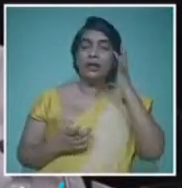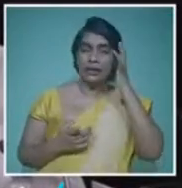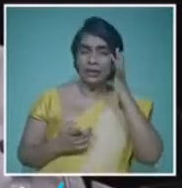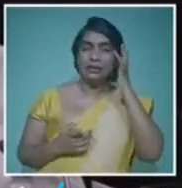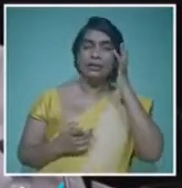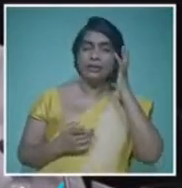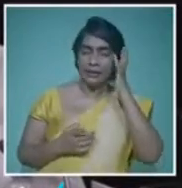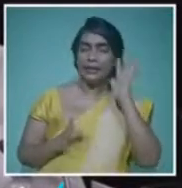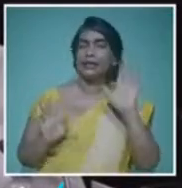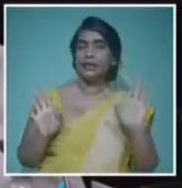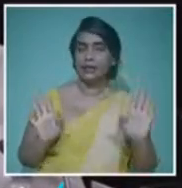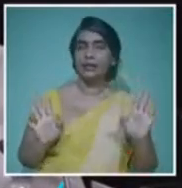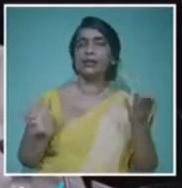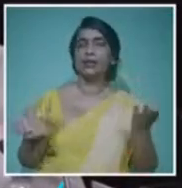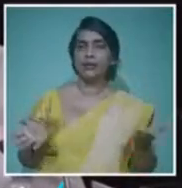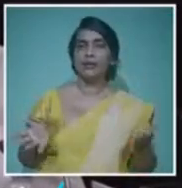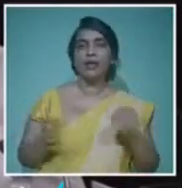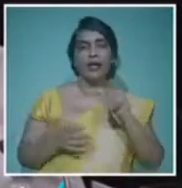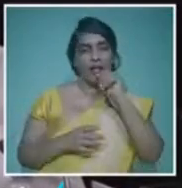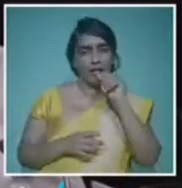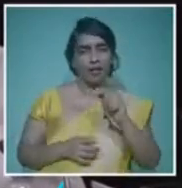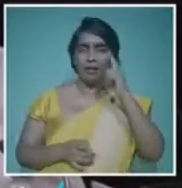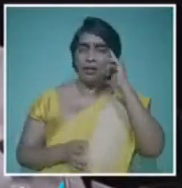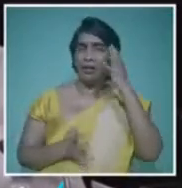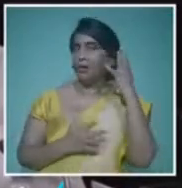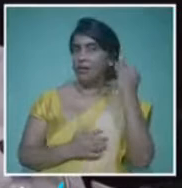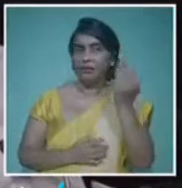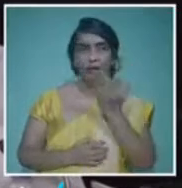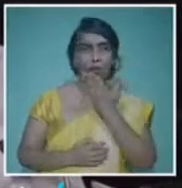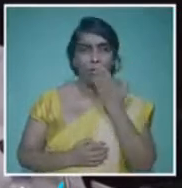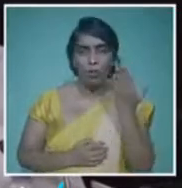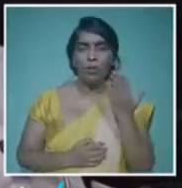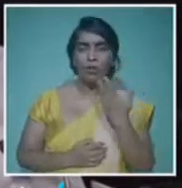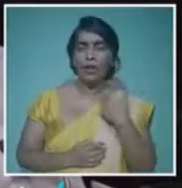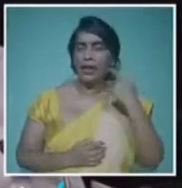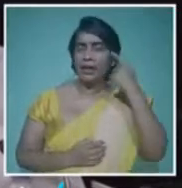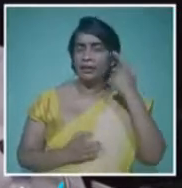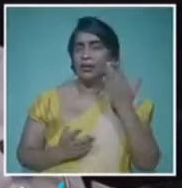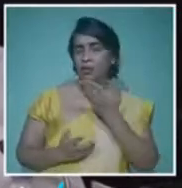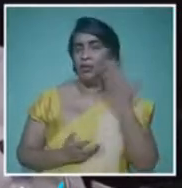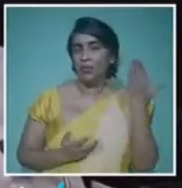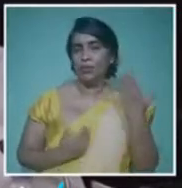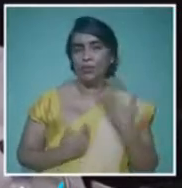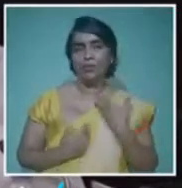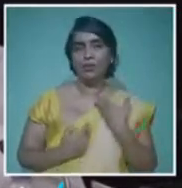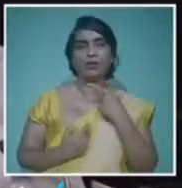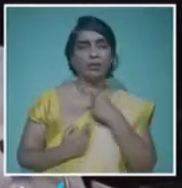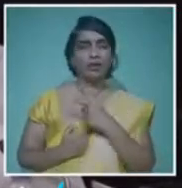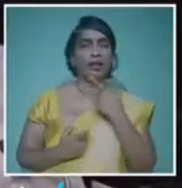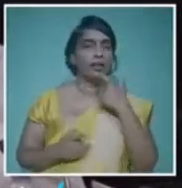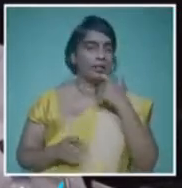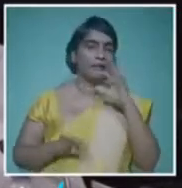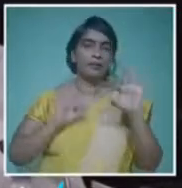කියලා කියමු මේක සැබෑ වෙන සිහිනයක්ද කියලා අපිටම හිතා ගන්නට පුළුවන් අර තේ කර්මාන්තය ගැන කතා කළා